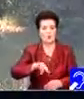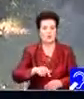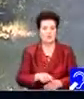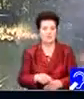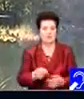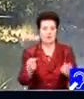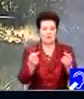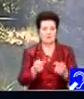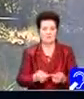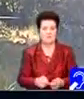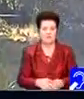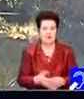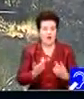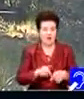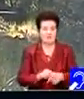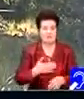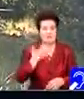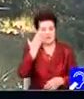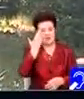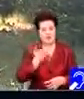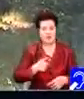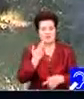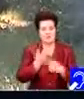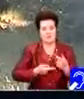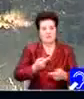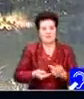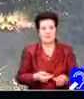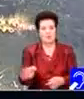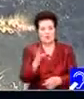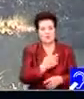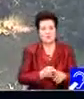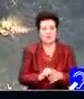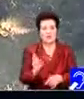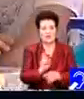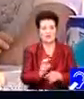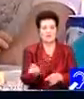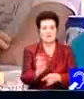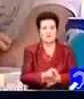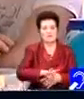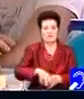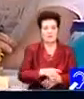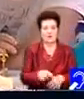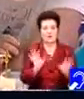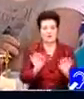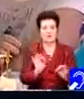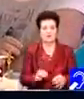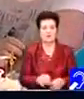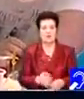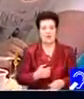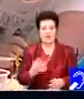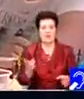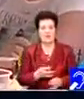Absolut. Asta e părerea mea și așa să fie permanent. Toți care vin, toți tind de a fura ceva. Конечно, а как же? Я